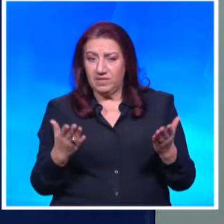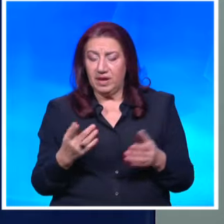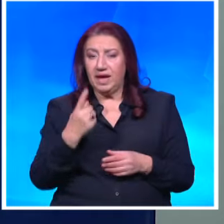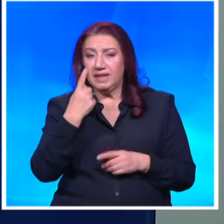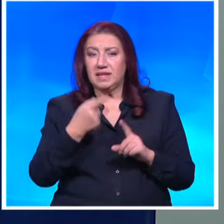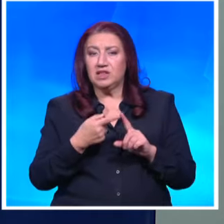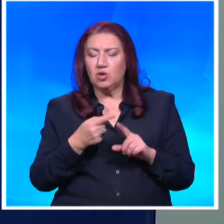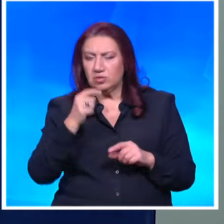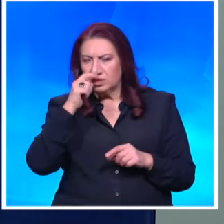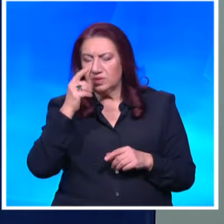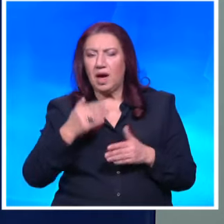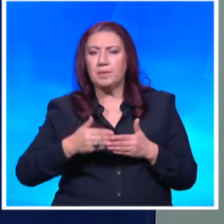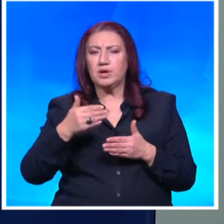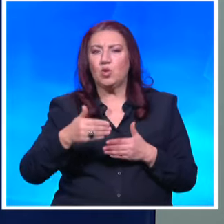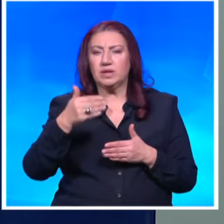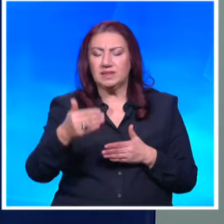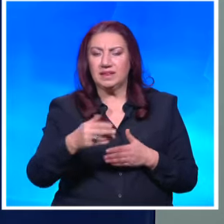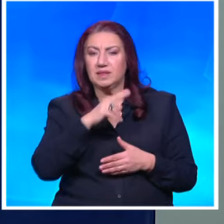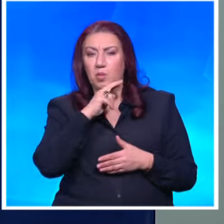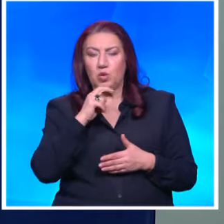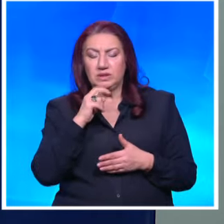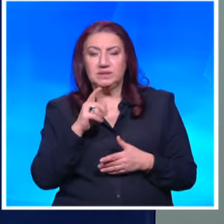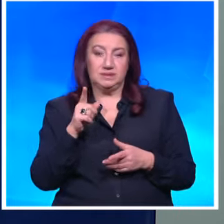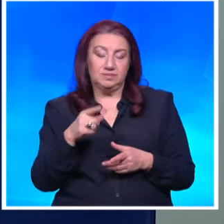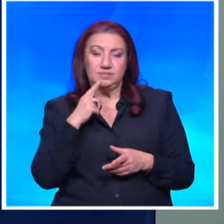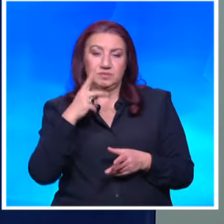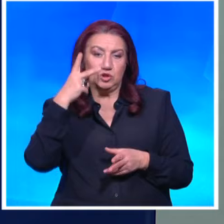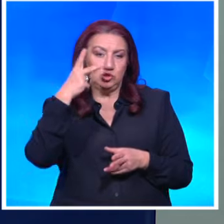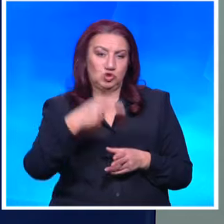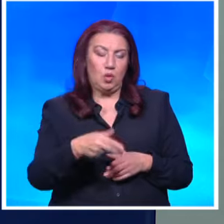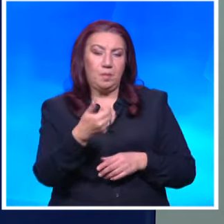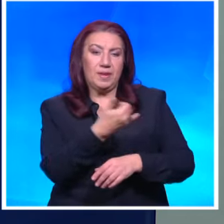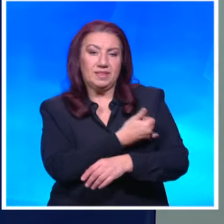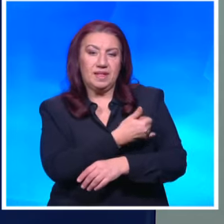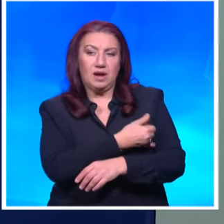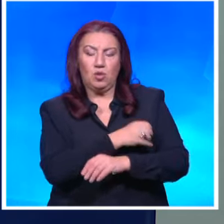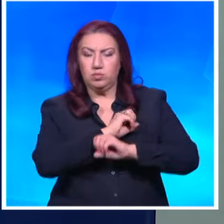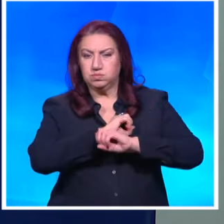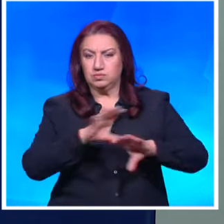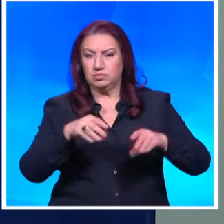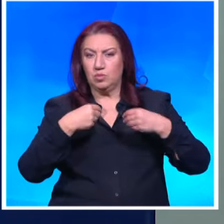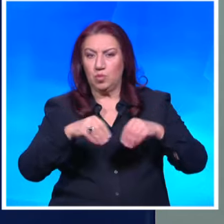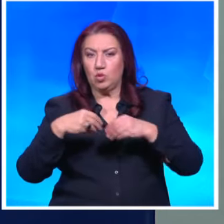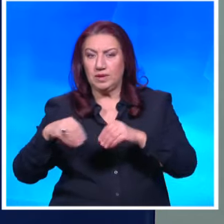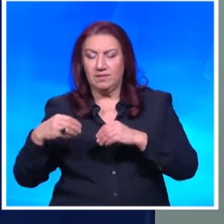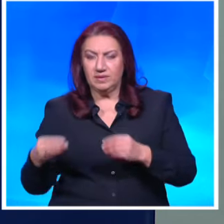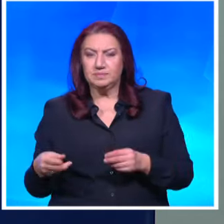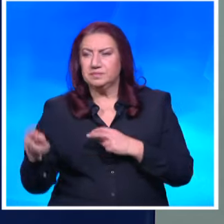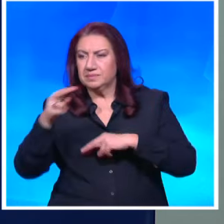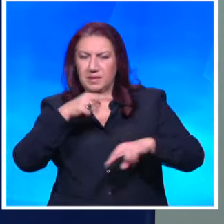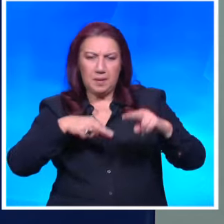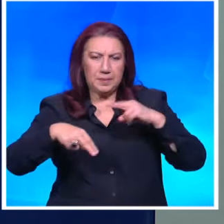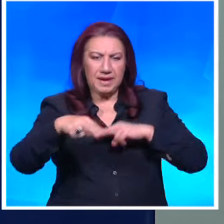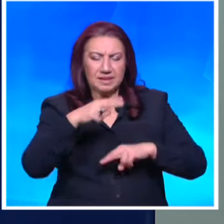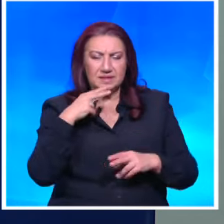един от приоритетите на полицията е всъщност именно да пресекат наркоразпространението. Били са претърсени и